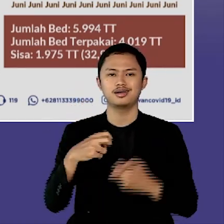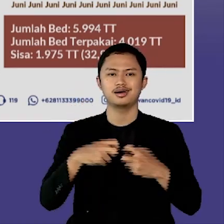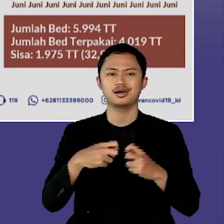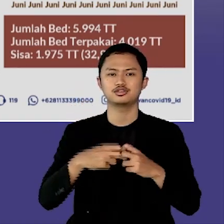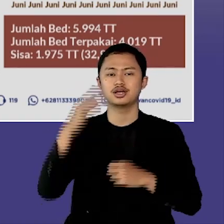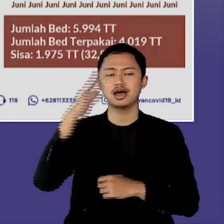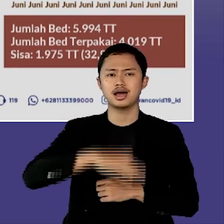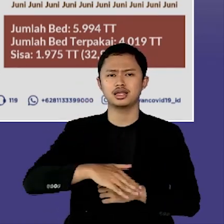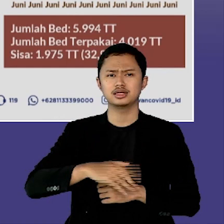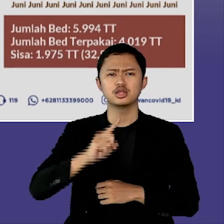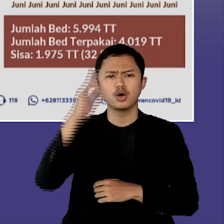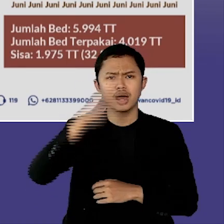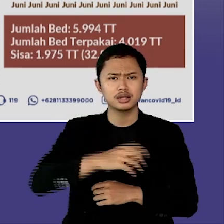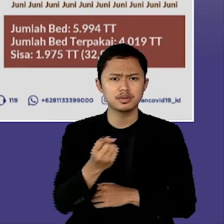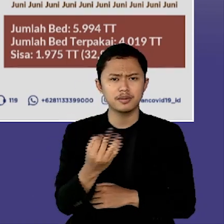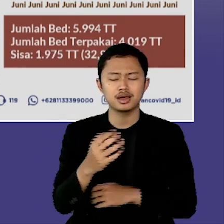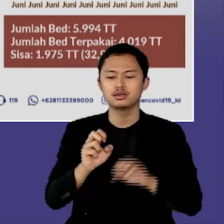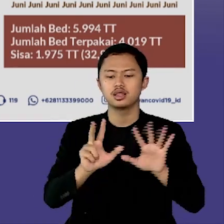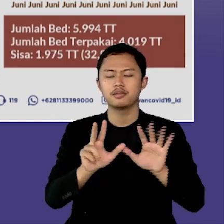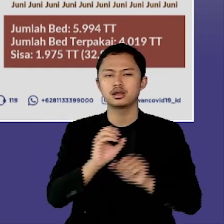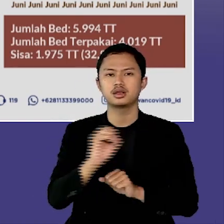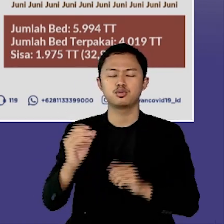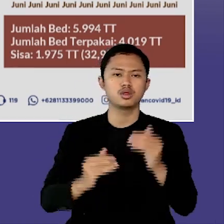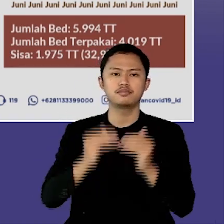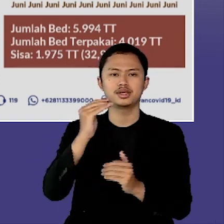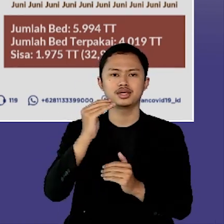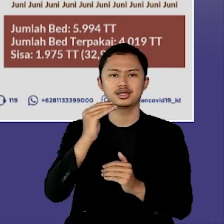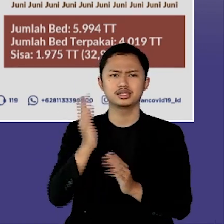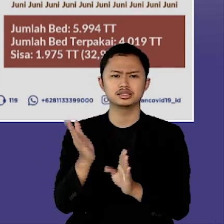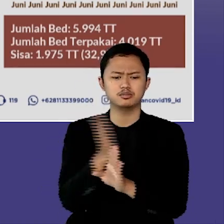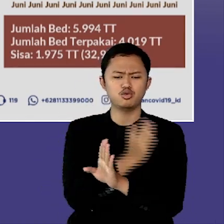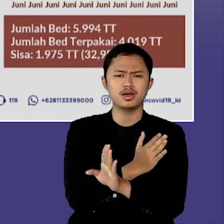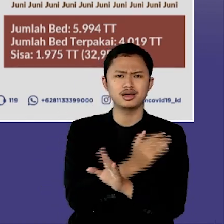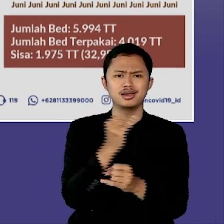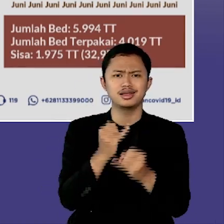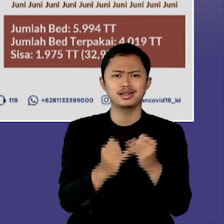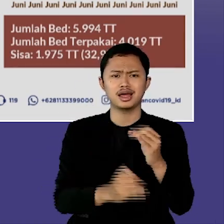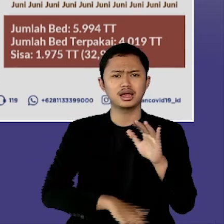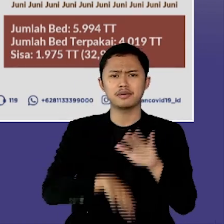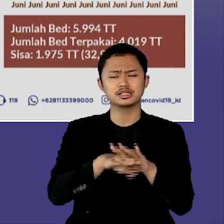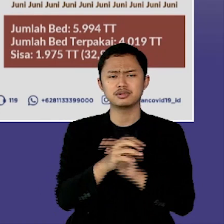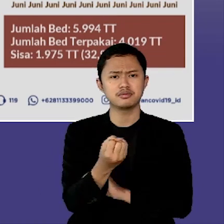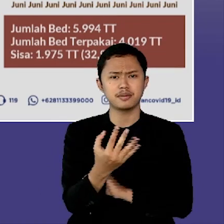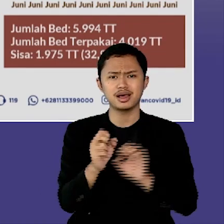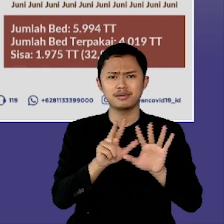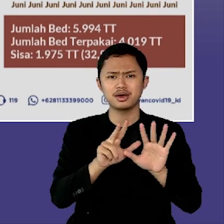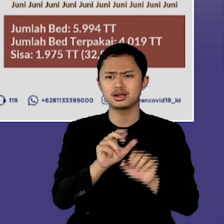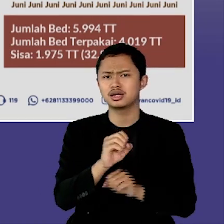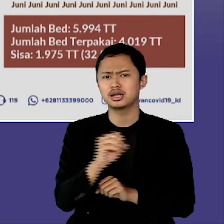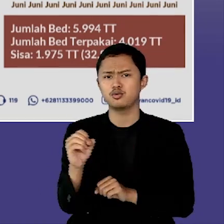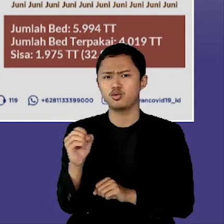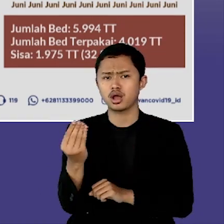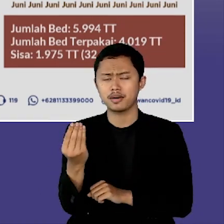angka kasus harian lebih dari 8000 padahal terakhir kasus harian di Indonesia mencapai angka